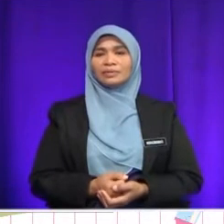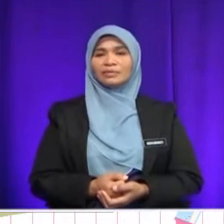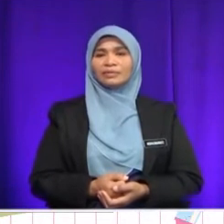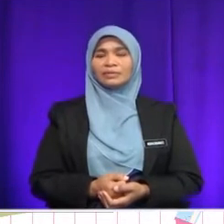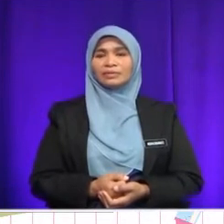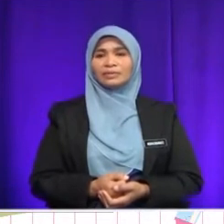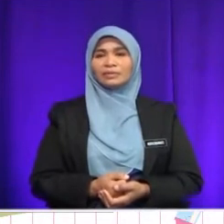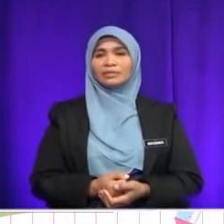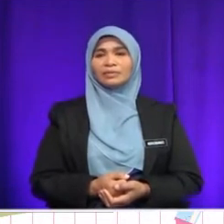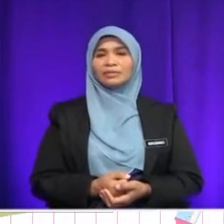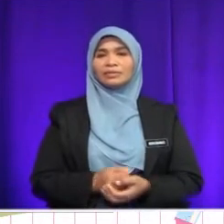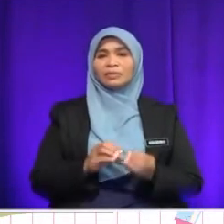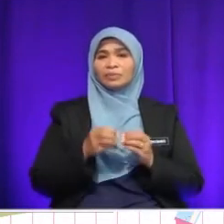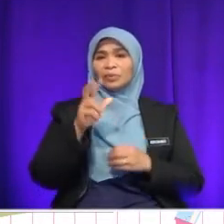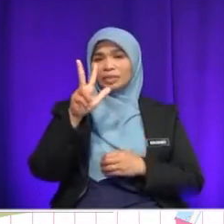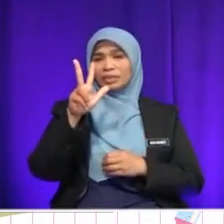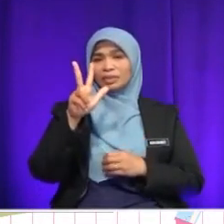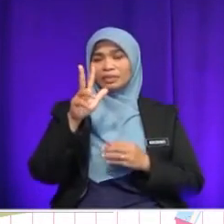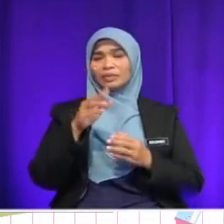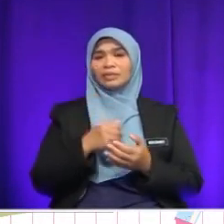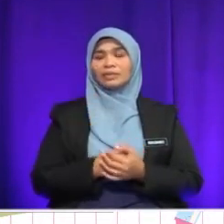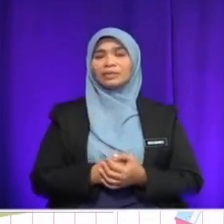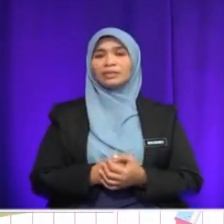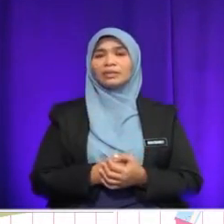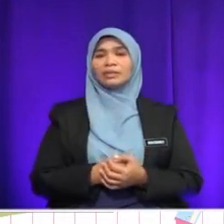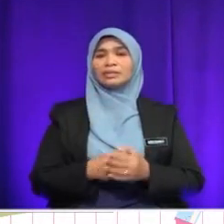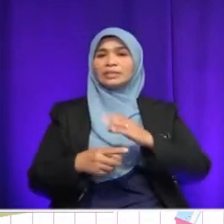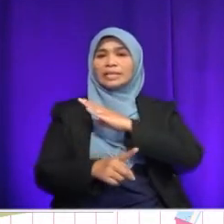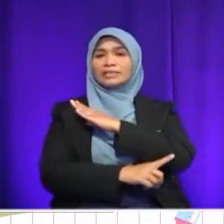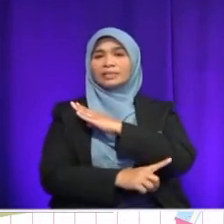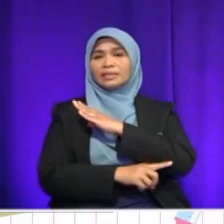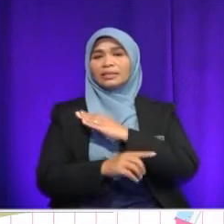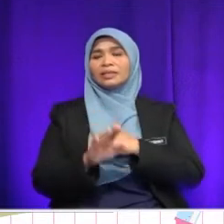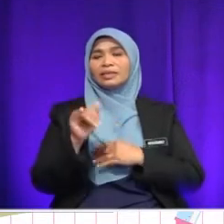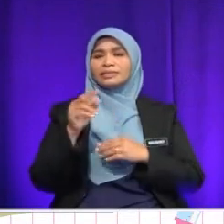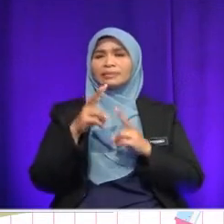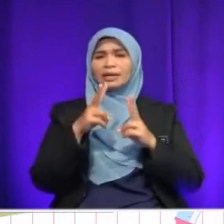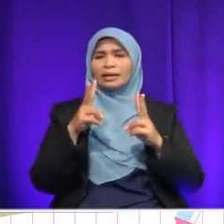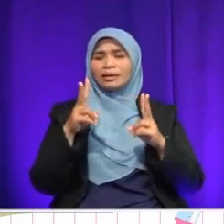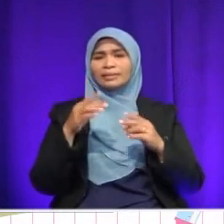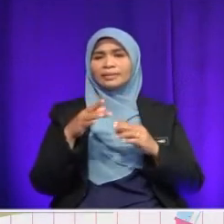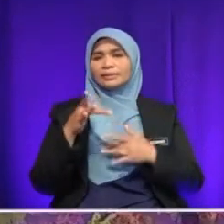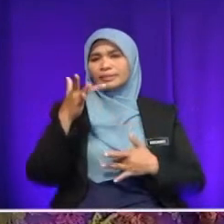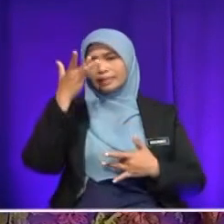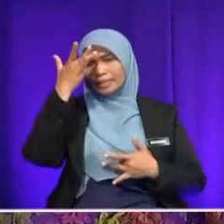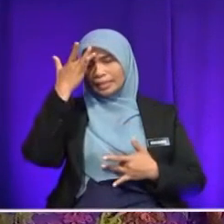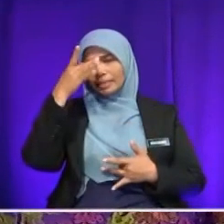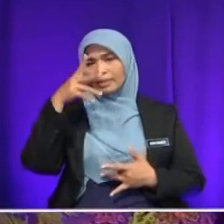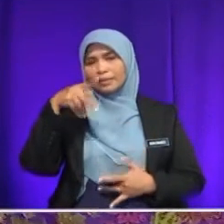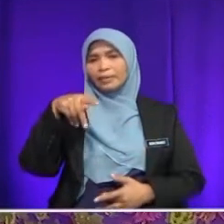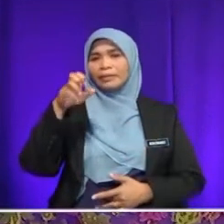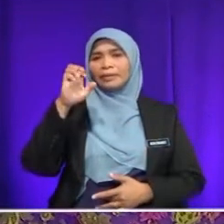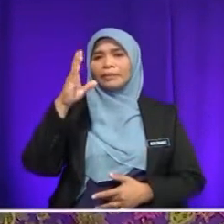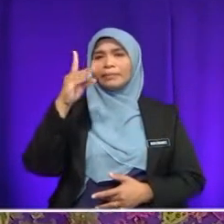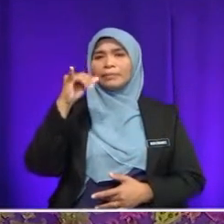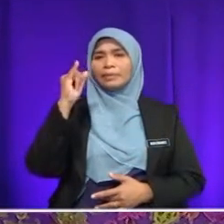Yang ketiga bermaksud azab yang pedih. Okey, azab yang pedih. Wa azabun alim bermaksud azab